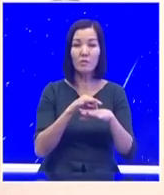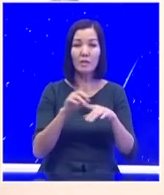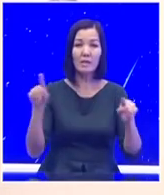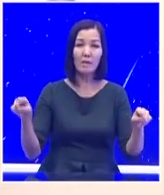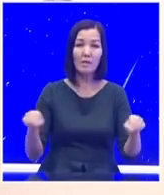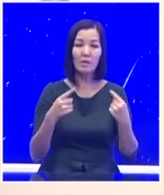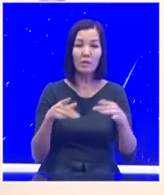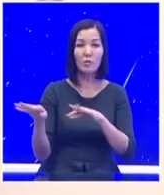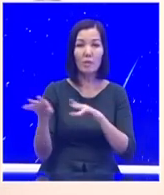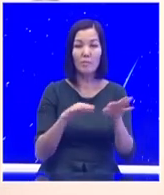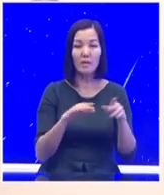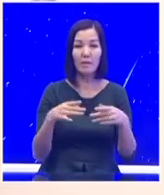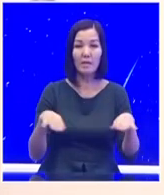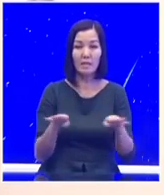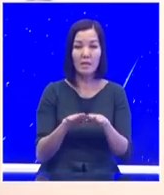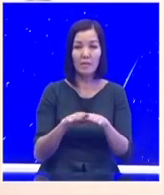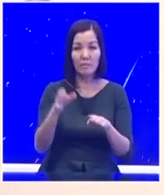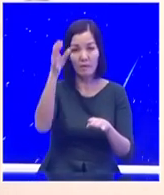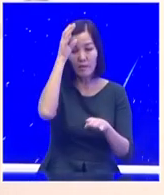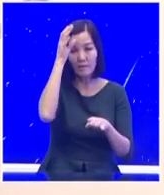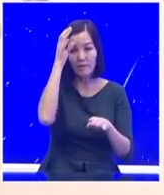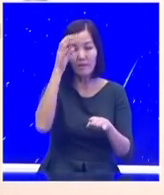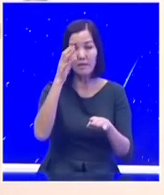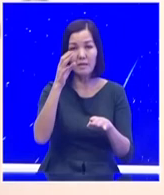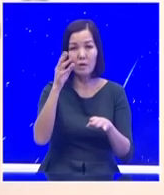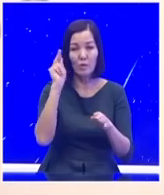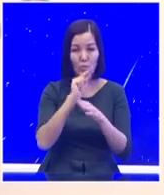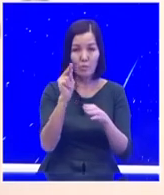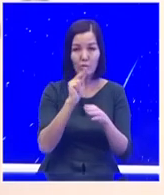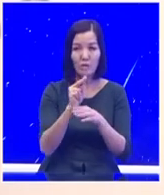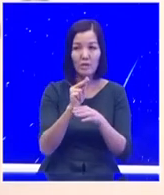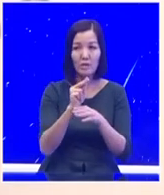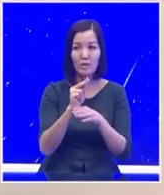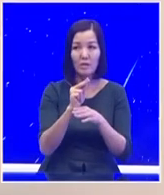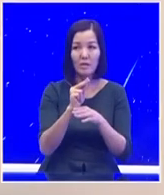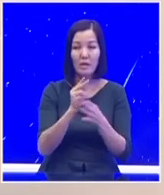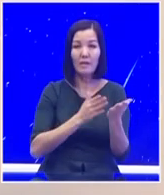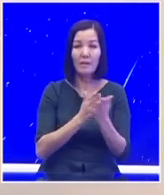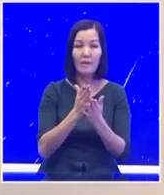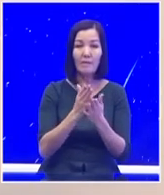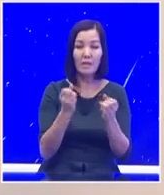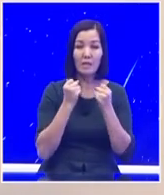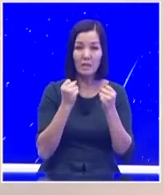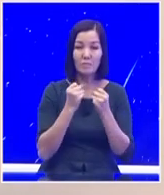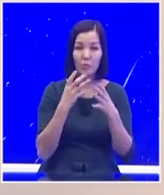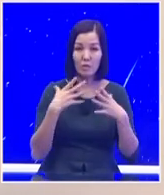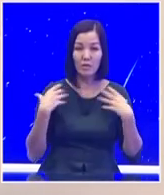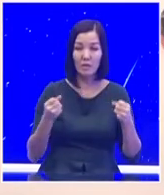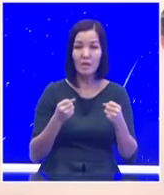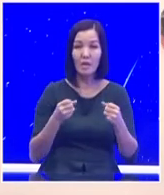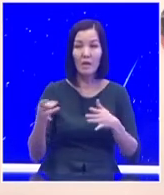реабилитационные мероприятия, также по образовательной части. И очень большое направление у нас на спорт. На районе